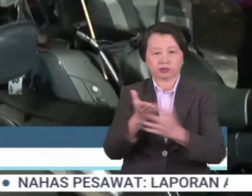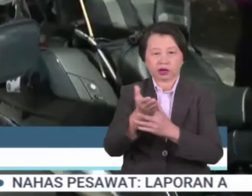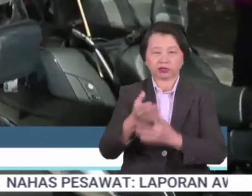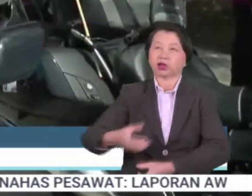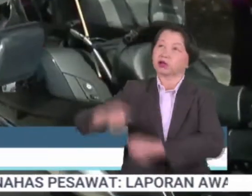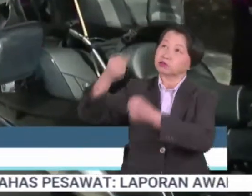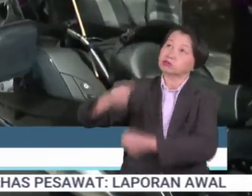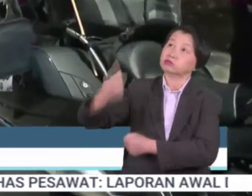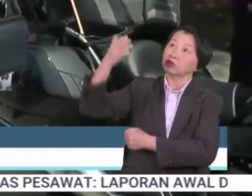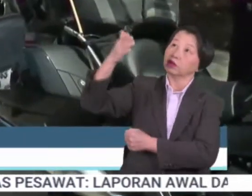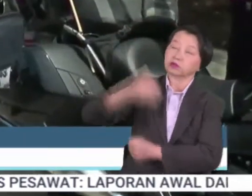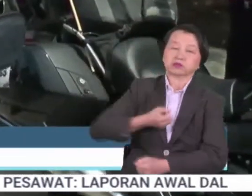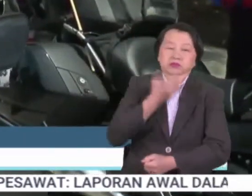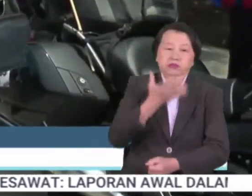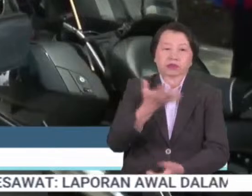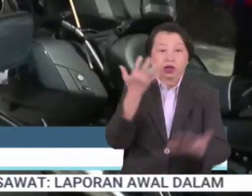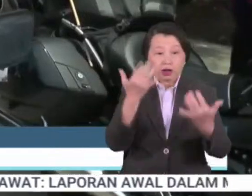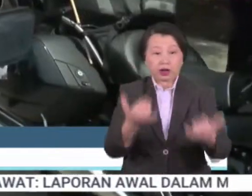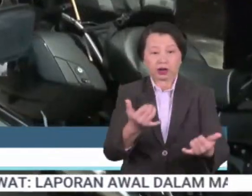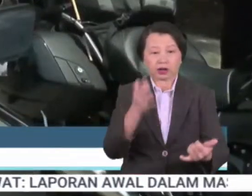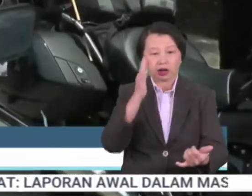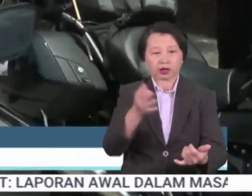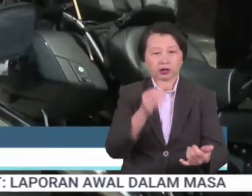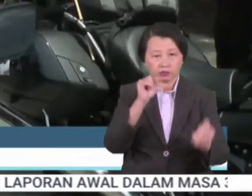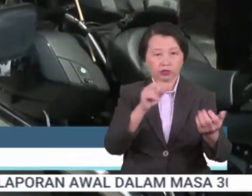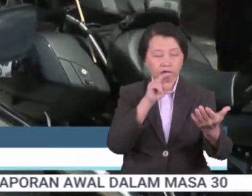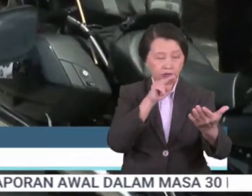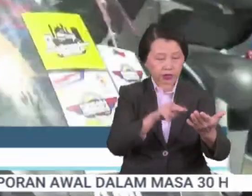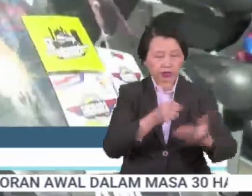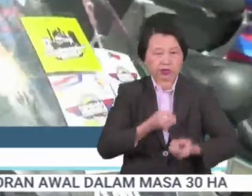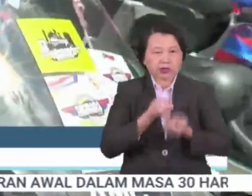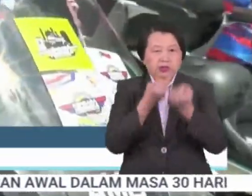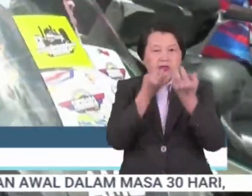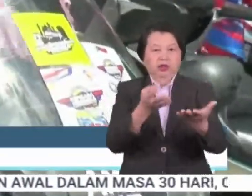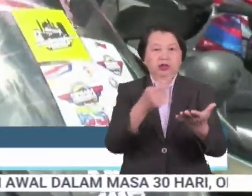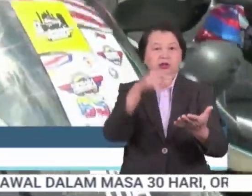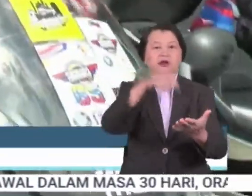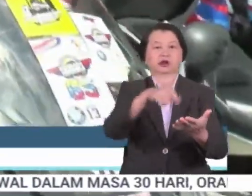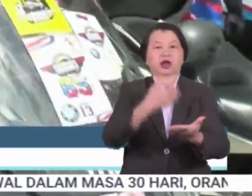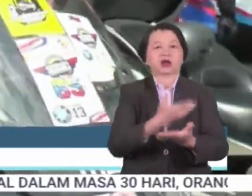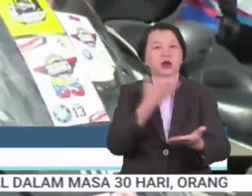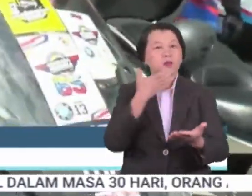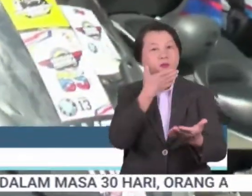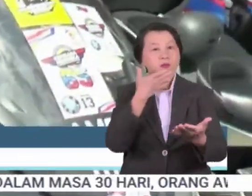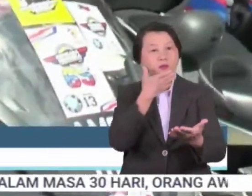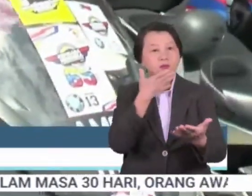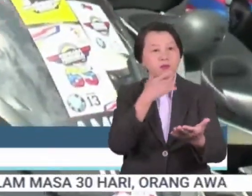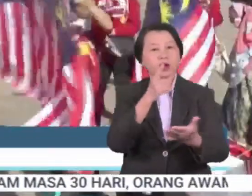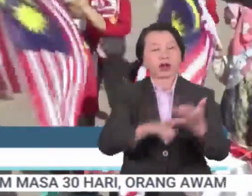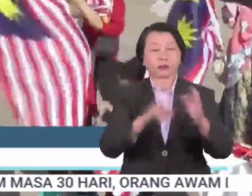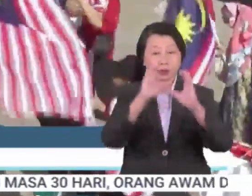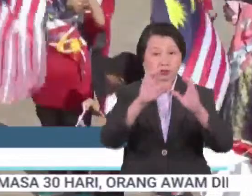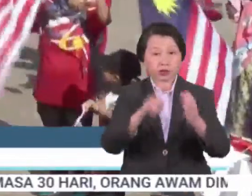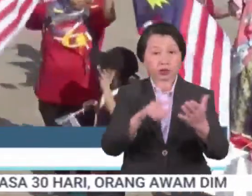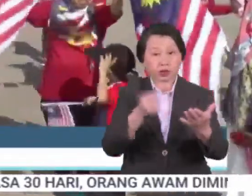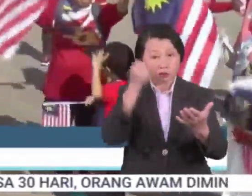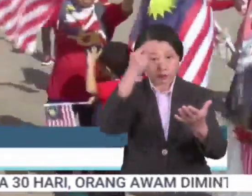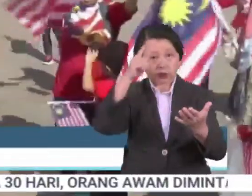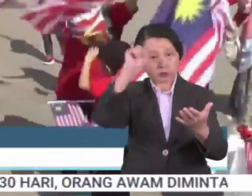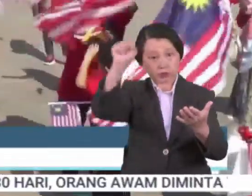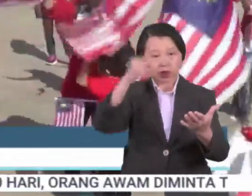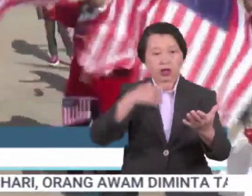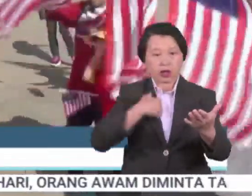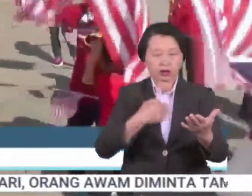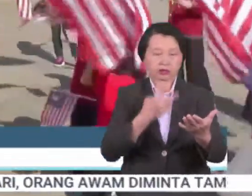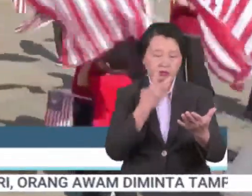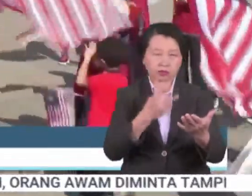benda dan sebag kali ini mungkin kita akan dapat tengok ekspresiekspresi oleh anak-anak muda in apa cara mereka mengh kemerdekaan